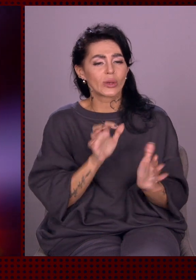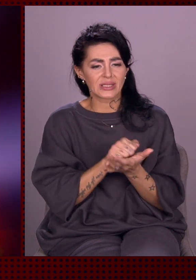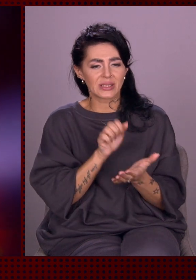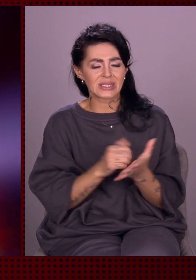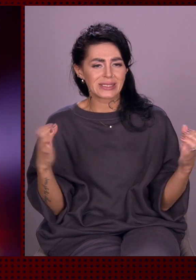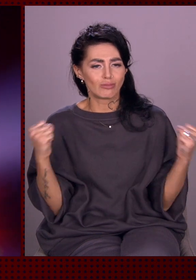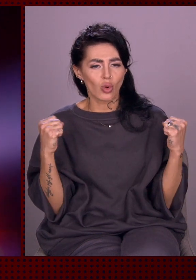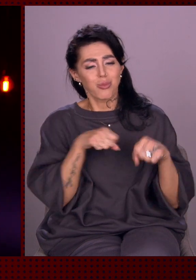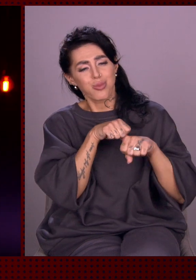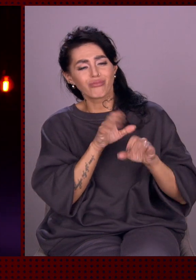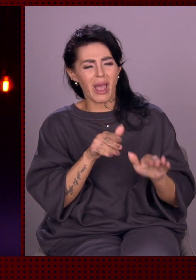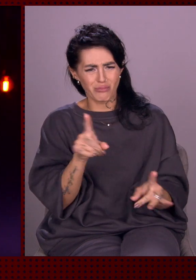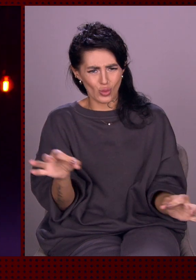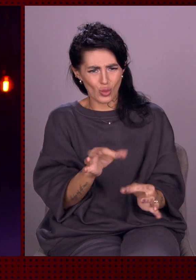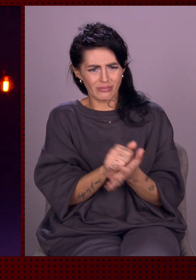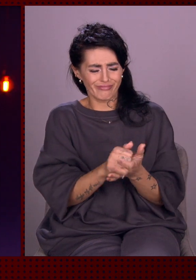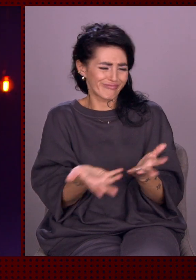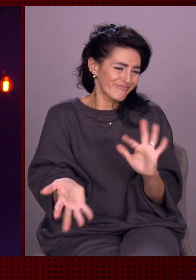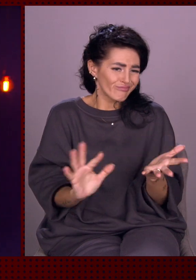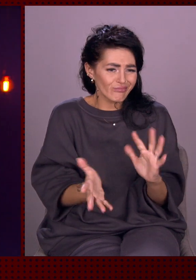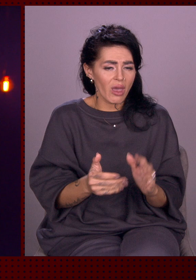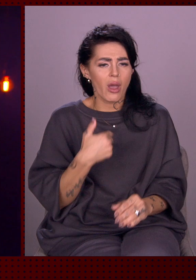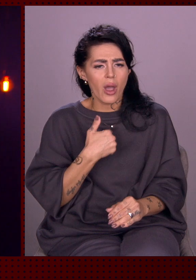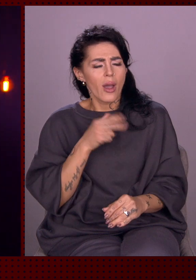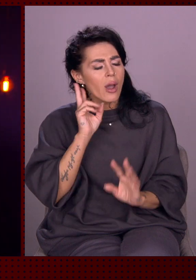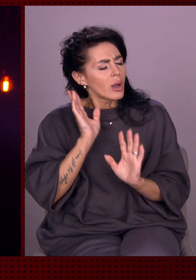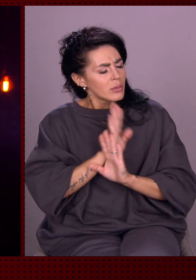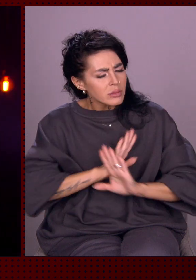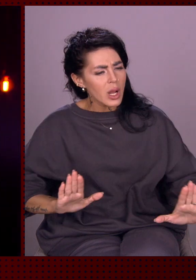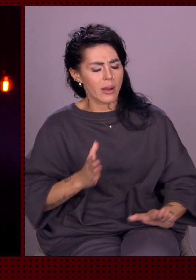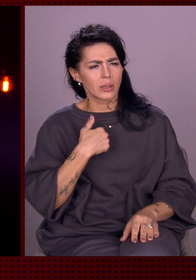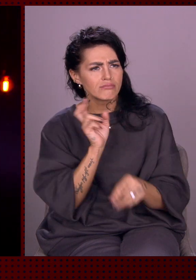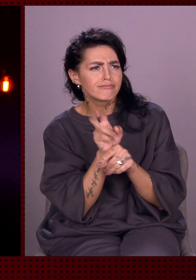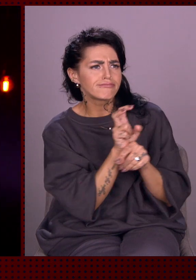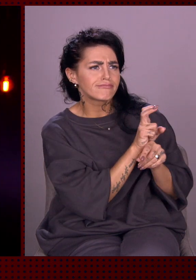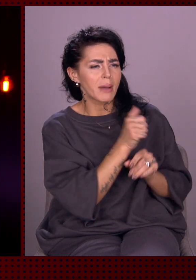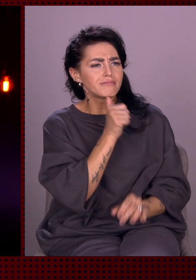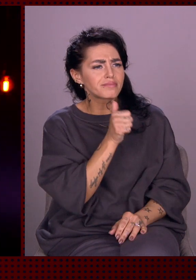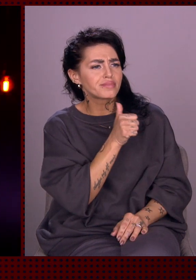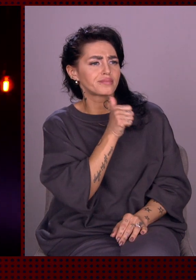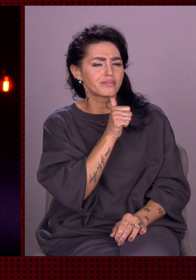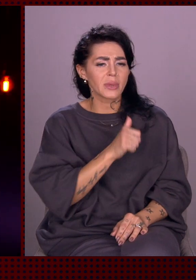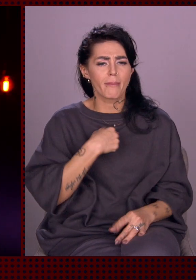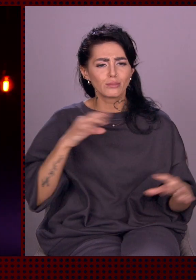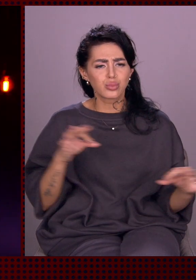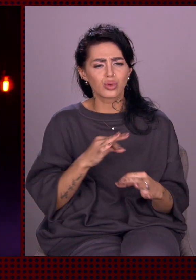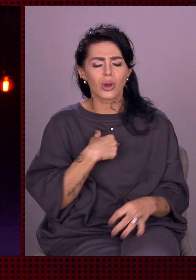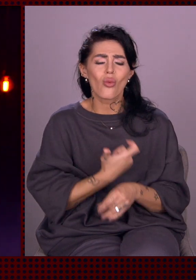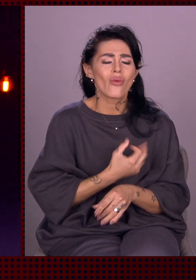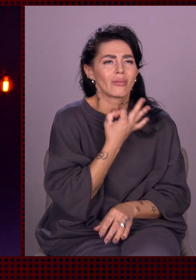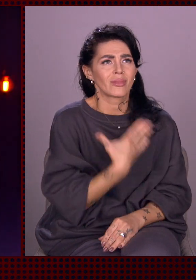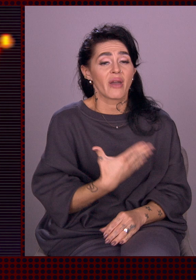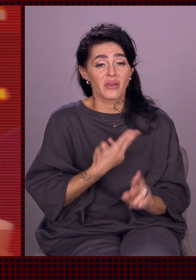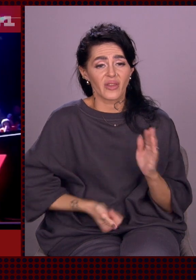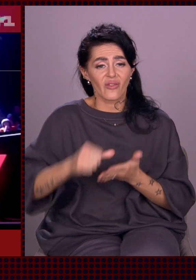красавчик, музика, ну музика. Почав їздити на кастинги і зрозумів, що музика – це моє. Саме «Голос країни» став для мене такою